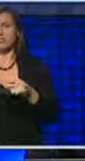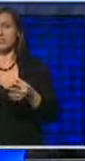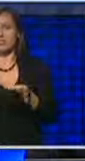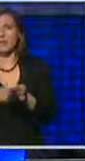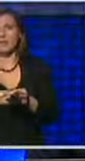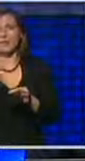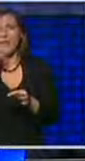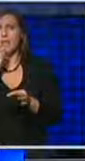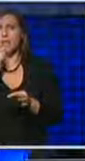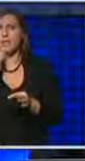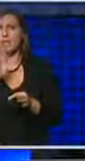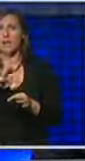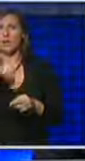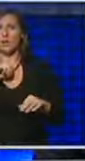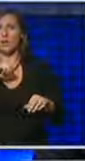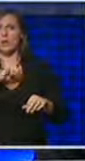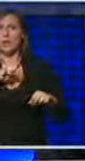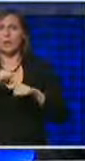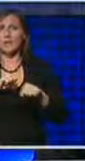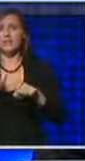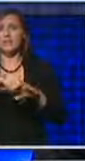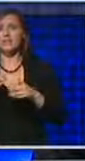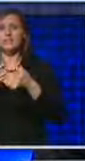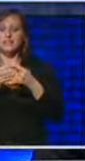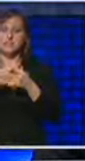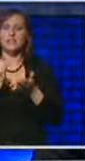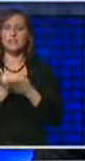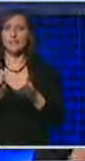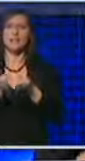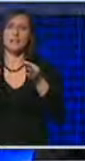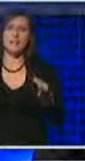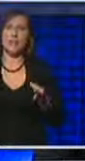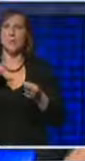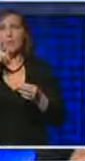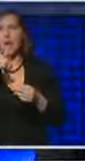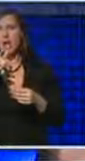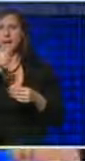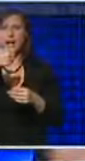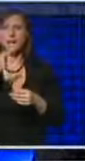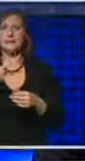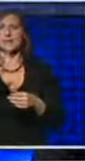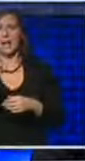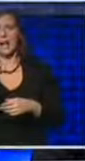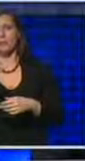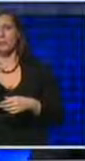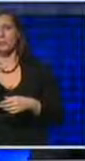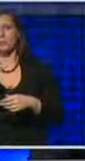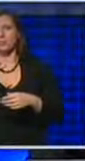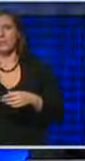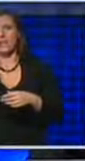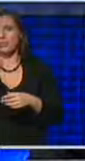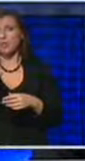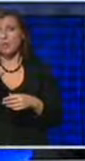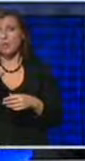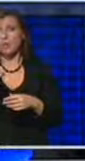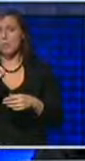az LMP számára az önkormányzati választás, szervezetileg természetesen igen. Tehát nyilván az, hogy ott lesz 1, 2, 3, mint a fővárosi közgyűlésben